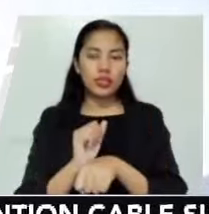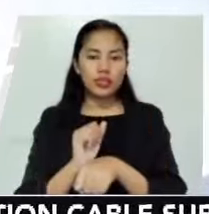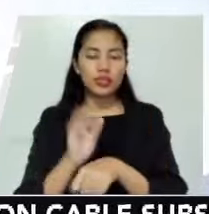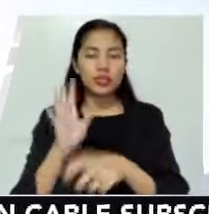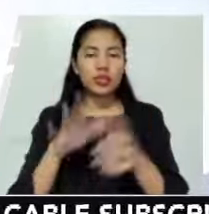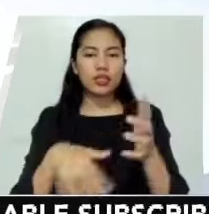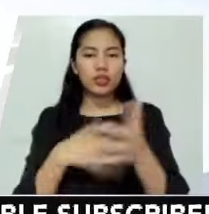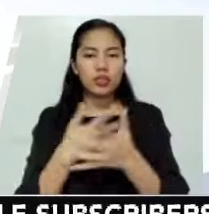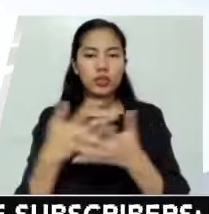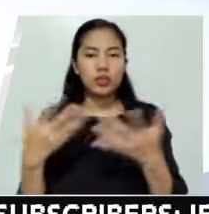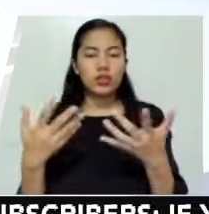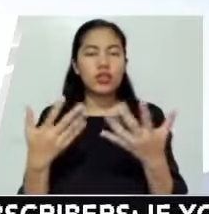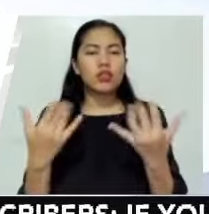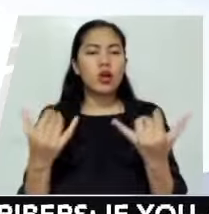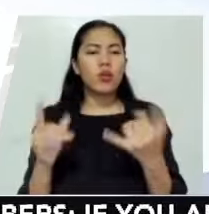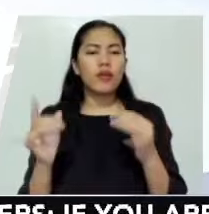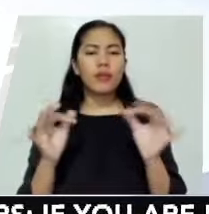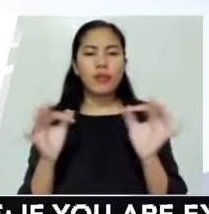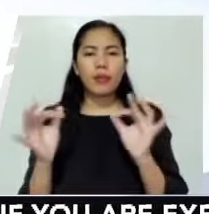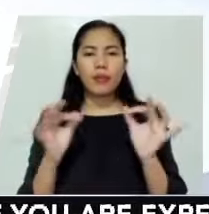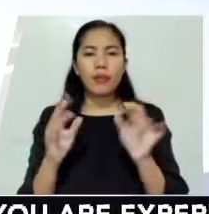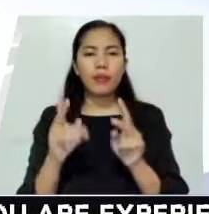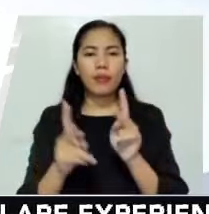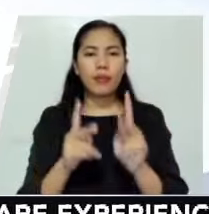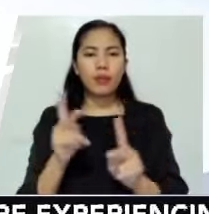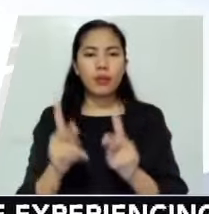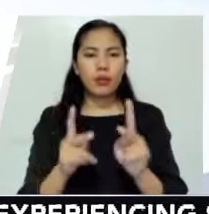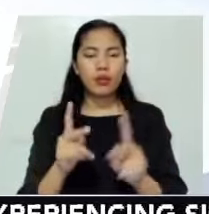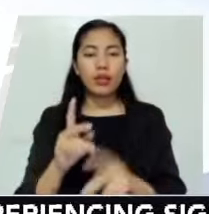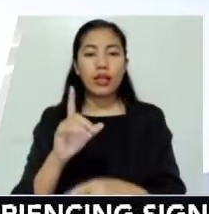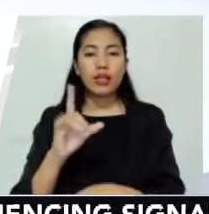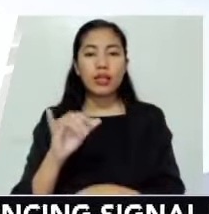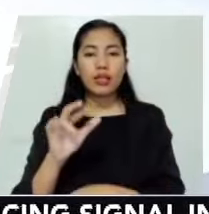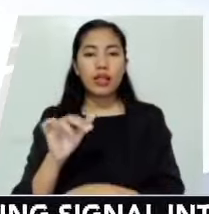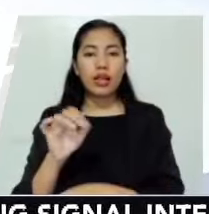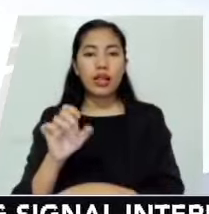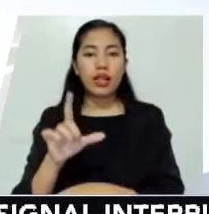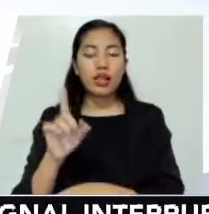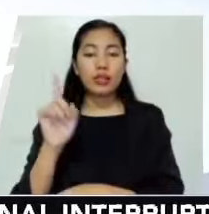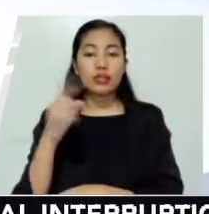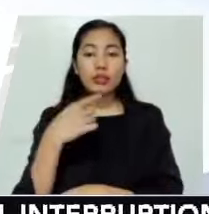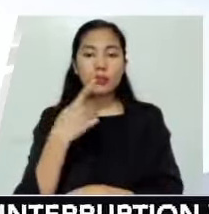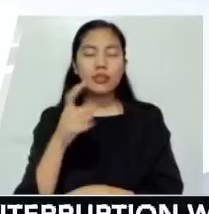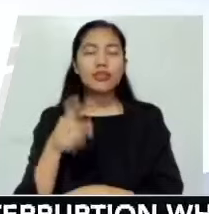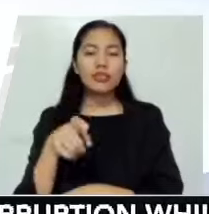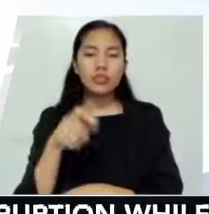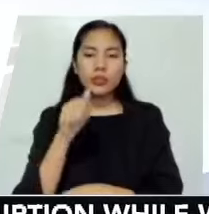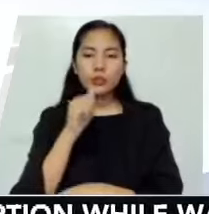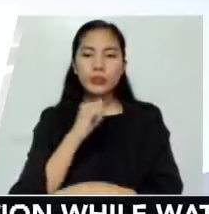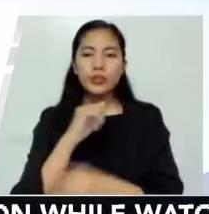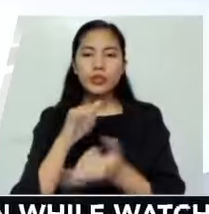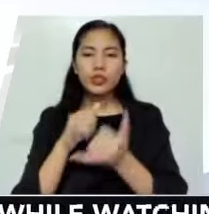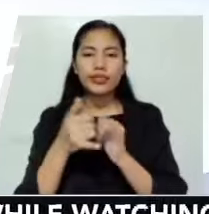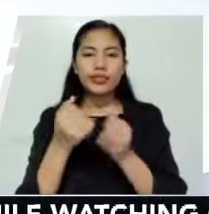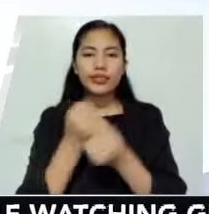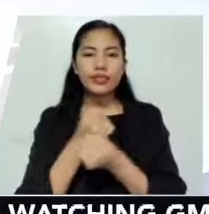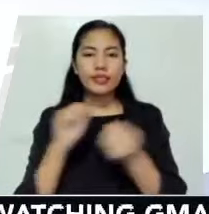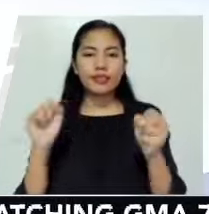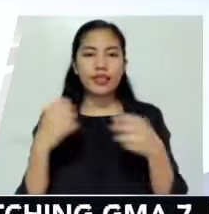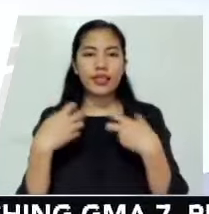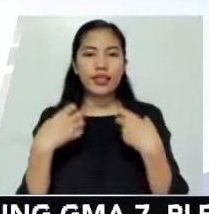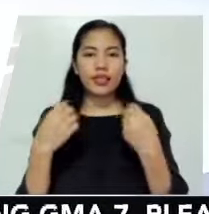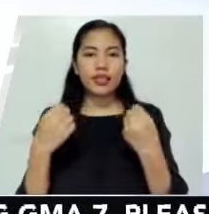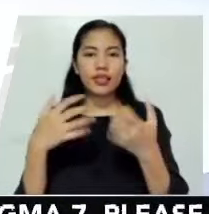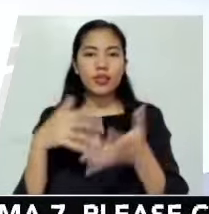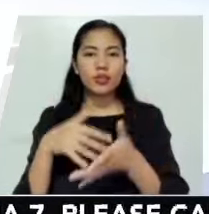ang sabi ho ni Lirael Belring, kailangan talagang mag-adapt no, para daw sa safety and health ng mga bata.